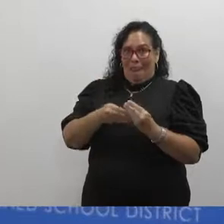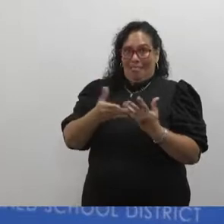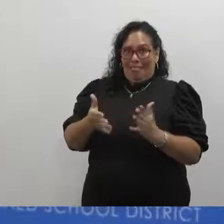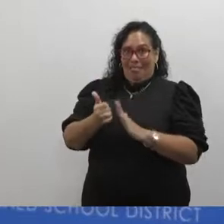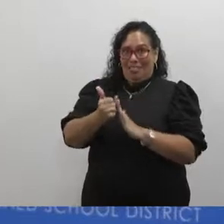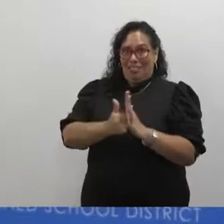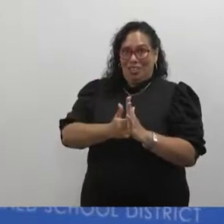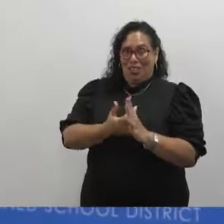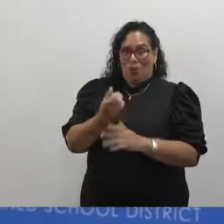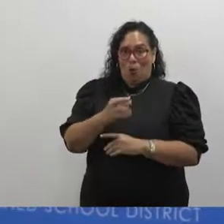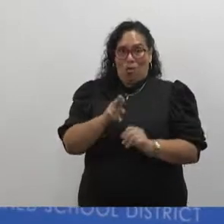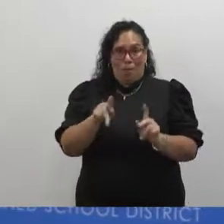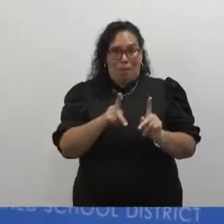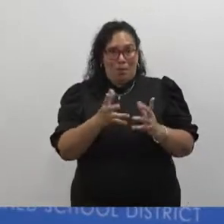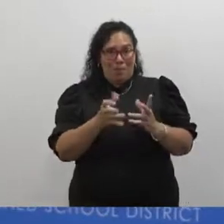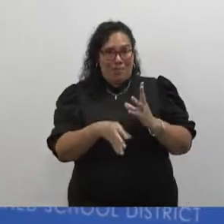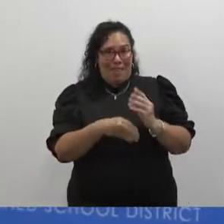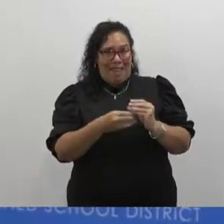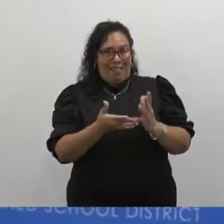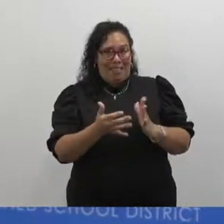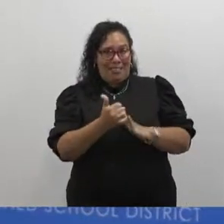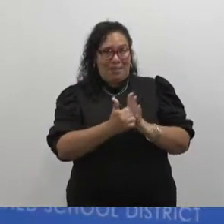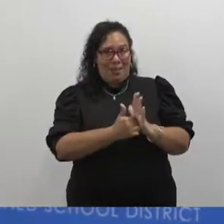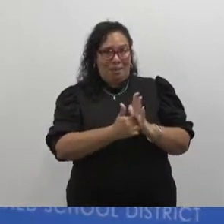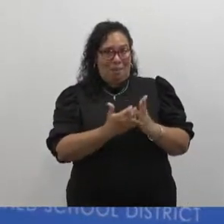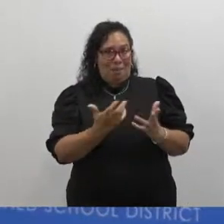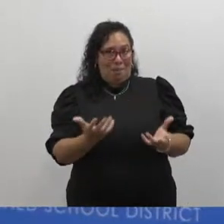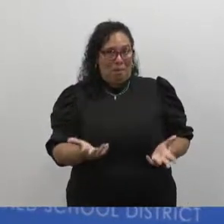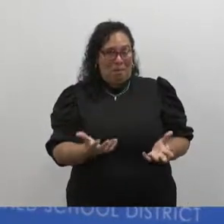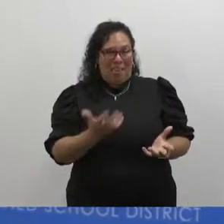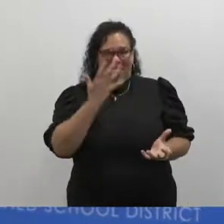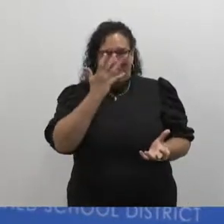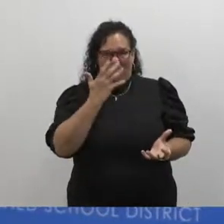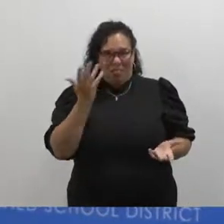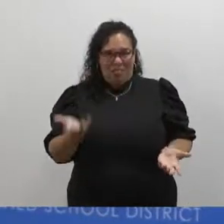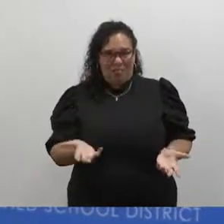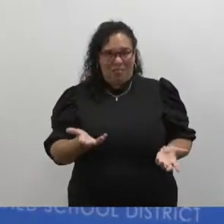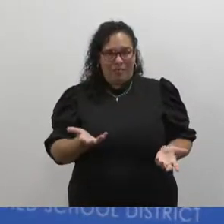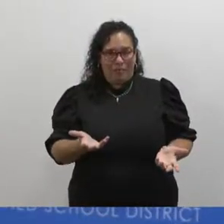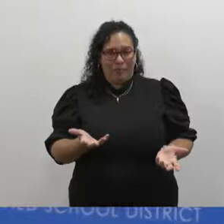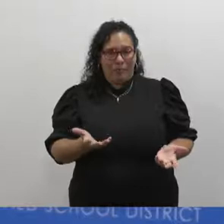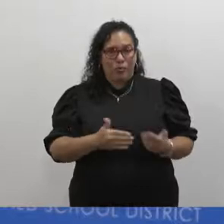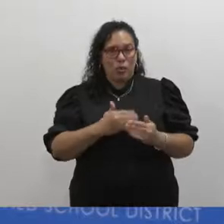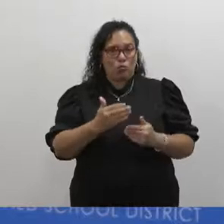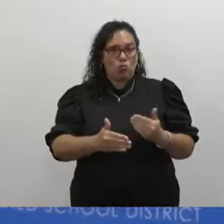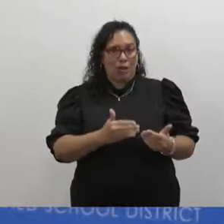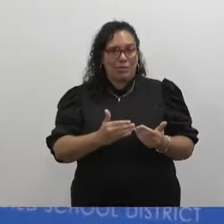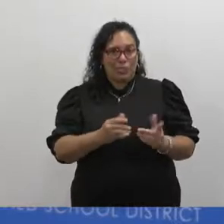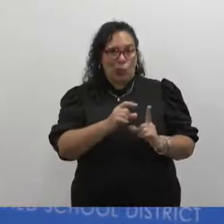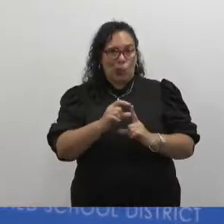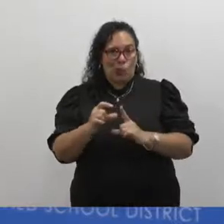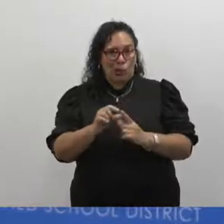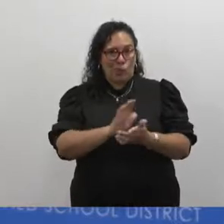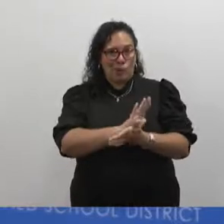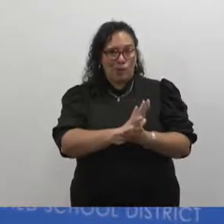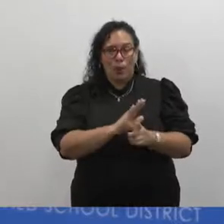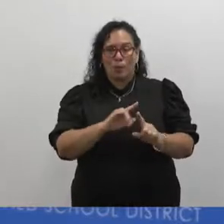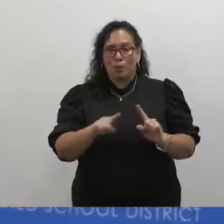hai môi tiết xem ai là khné nâng dương trăng vậy thà bên ngay bên nào để dương ở trăng chạy chạy cái nữa, dương trai bận chẹt trai đầm